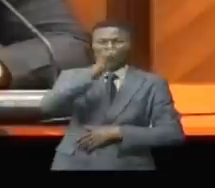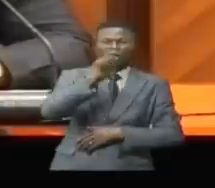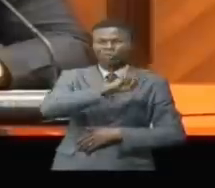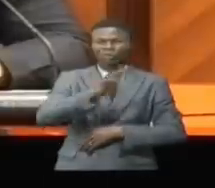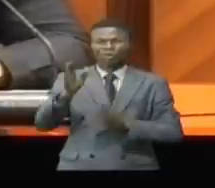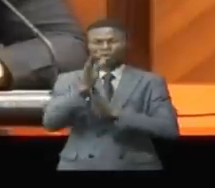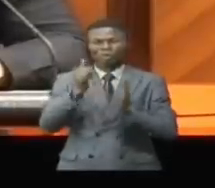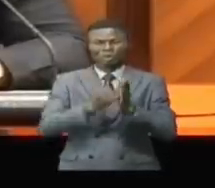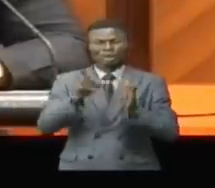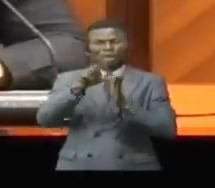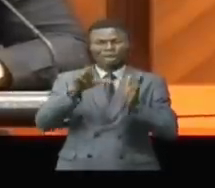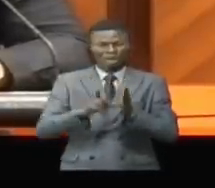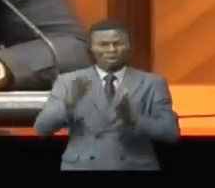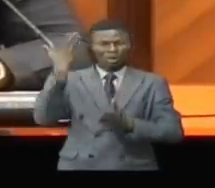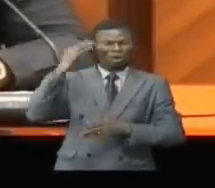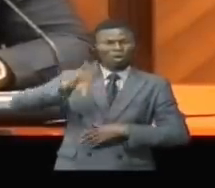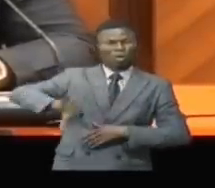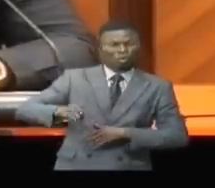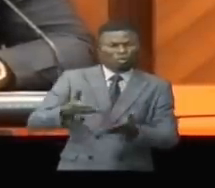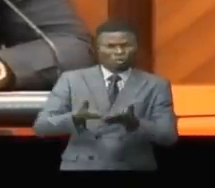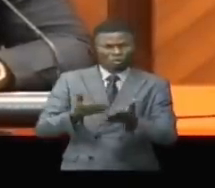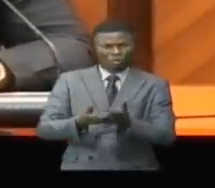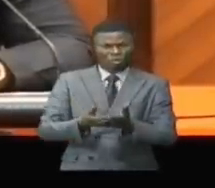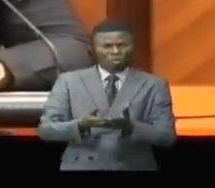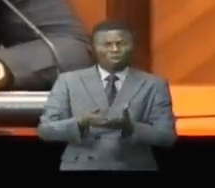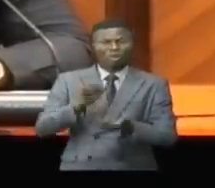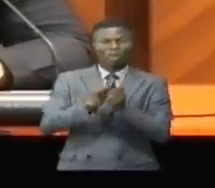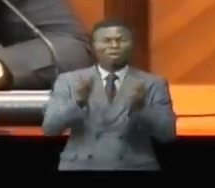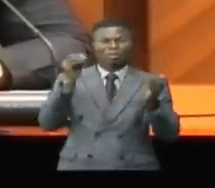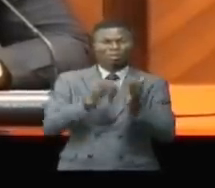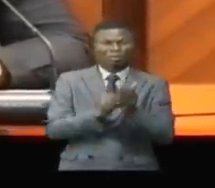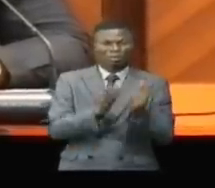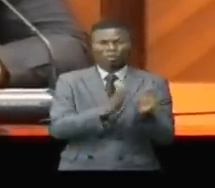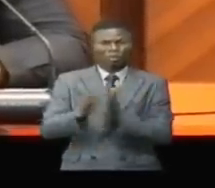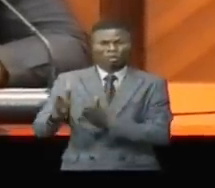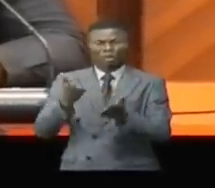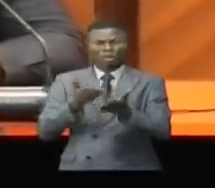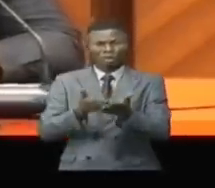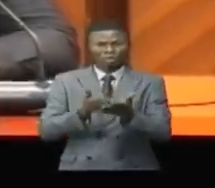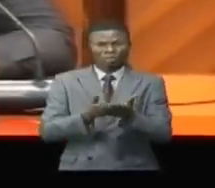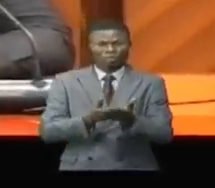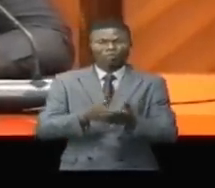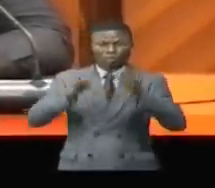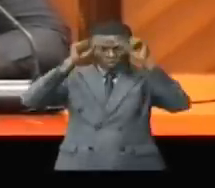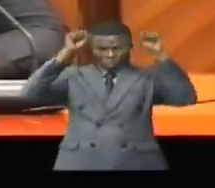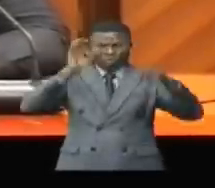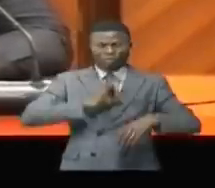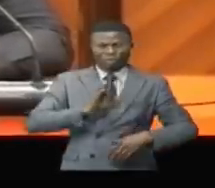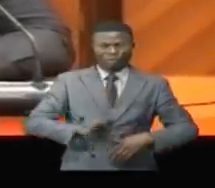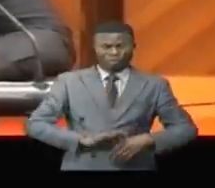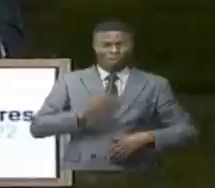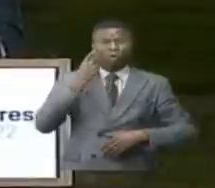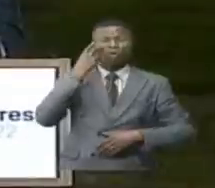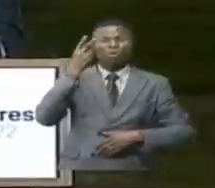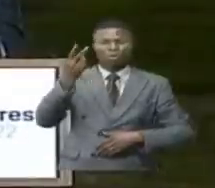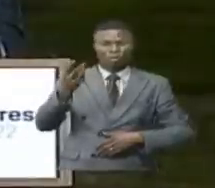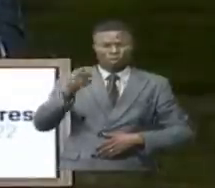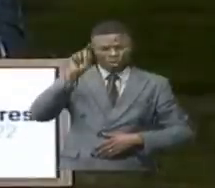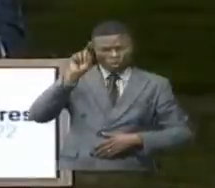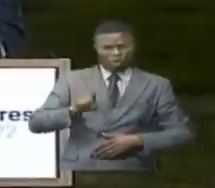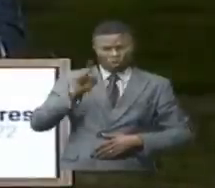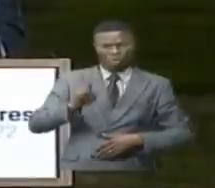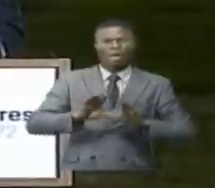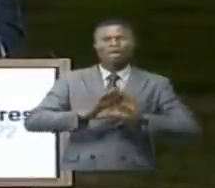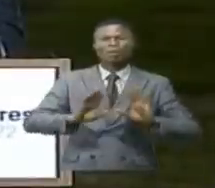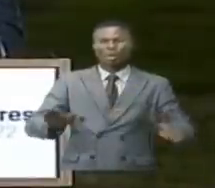portant règlement d'hydrocarbures. Outre sa dangerosité vis-à-vis des riverains, les chefs de l'État estimaient qu'il convient